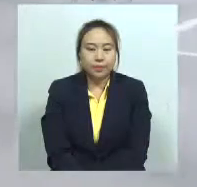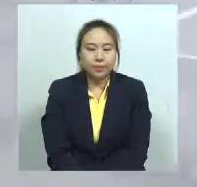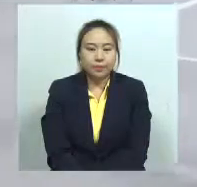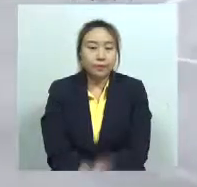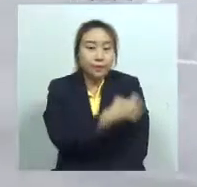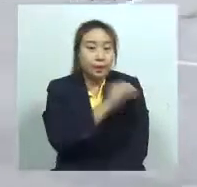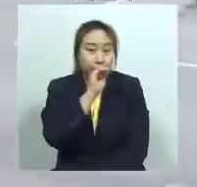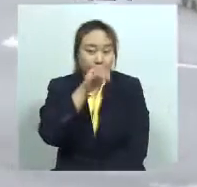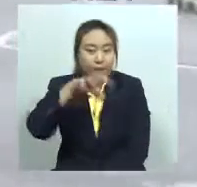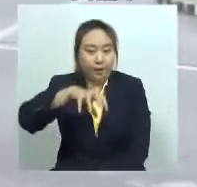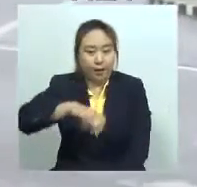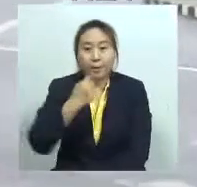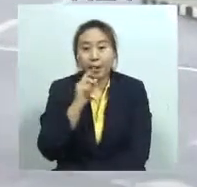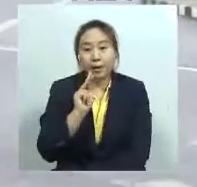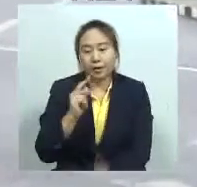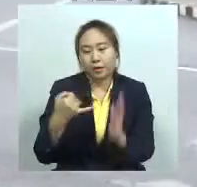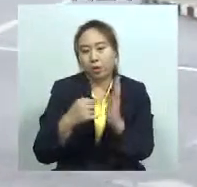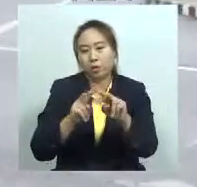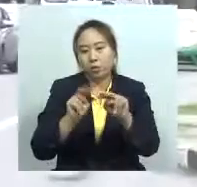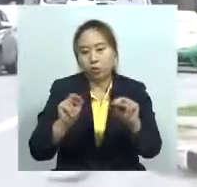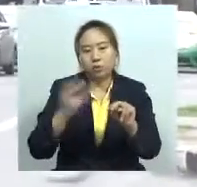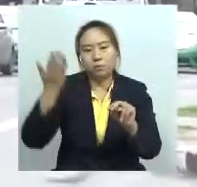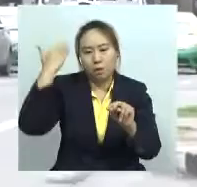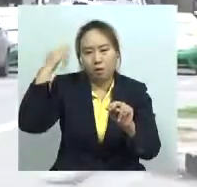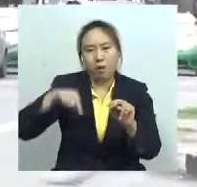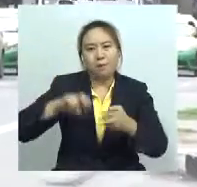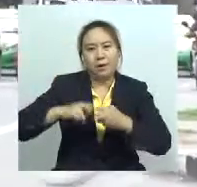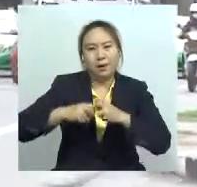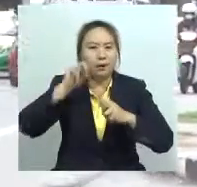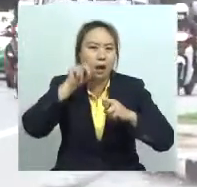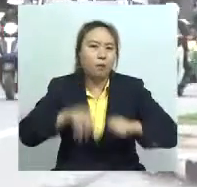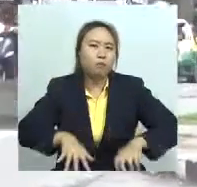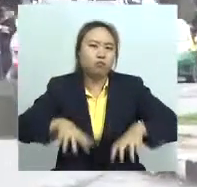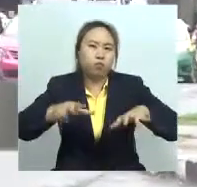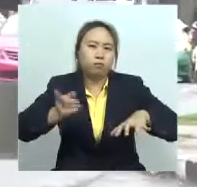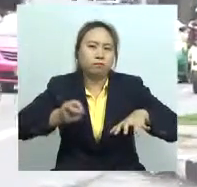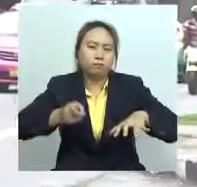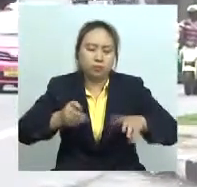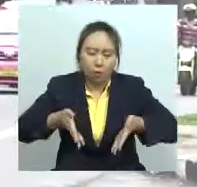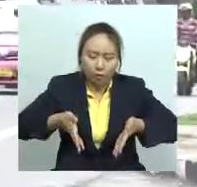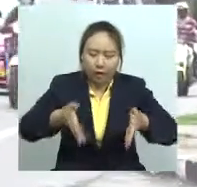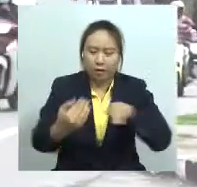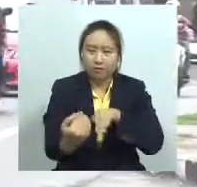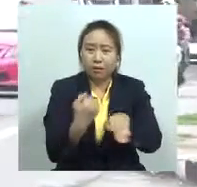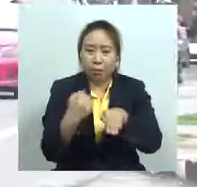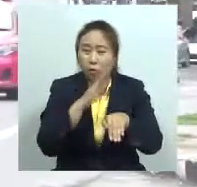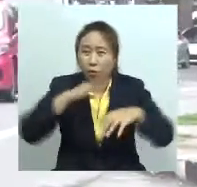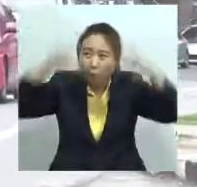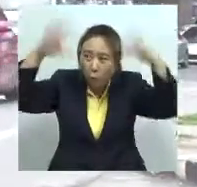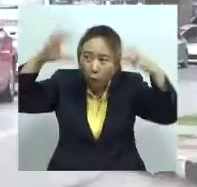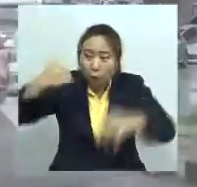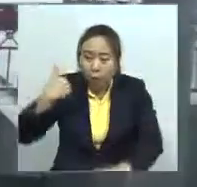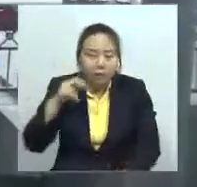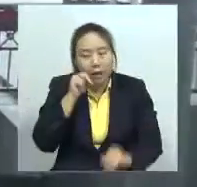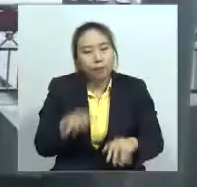เทศบาลนครปากเกร็ดจังหวัดนนทบุรีเคยเป็นพื้นที่ประสบปัญหาน้ำท่วมบริเวณผิวการจราจรเมื่อเกิดฝนตกหนักเพราะ